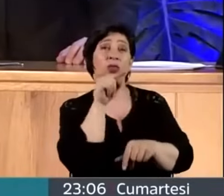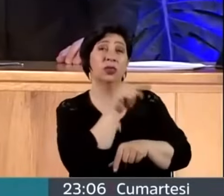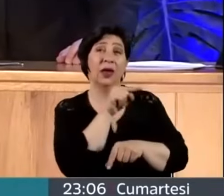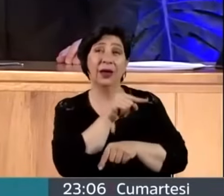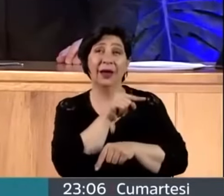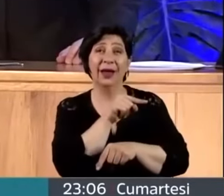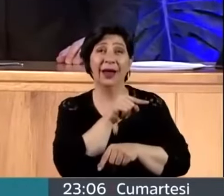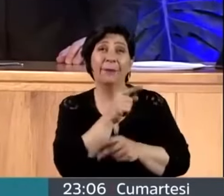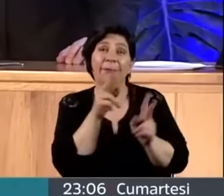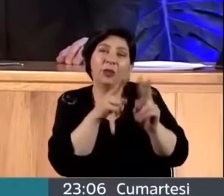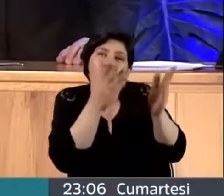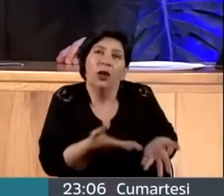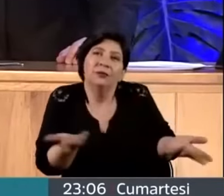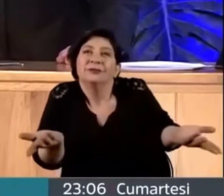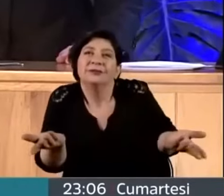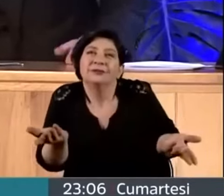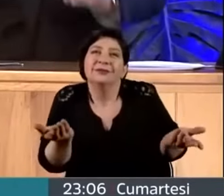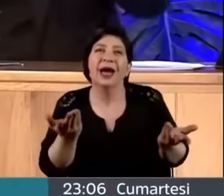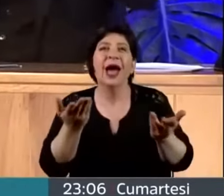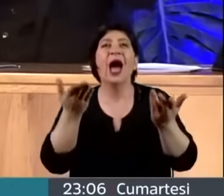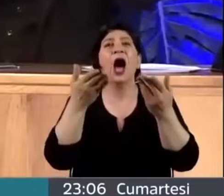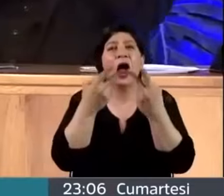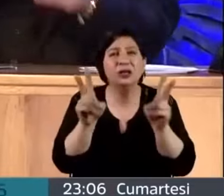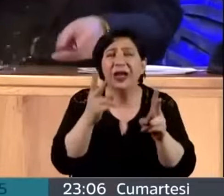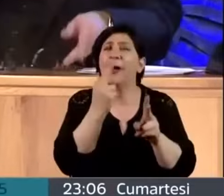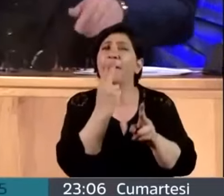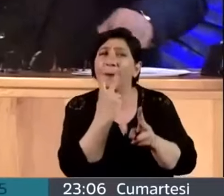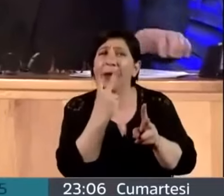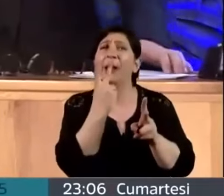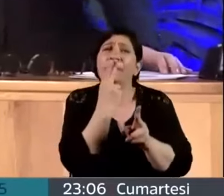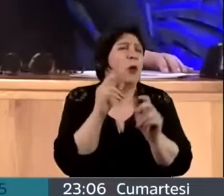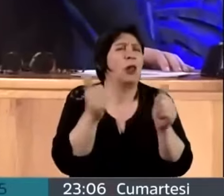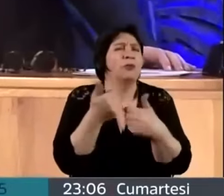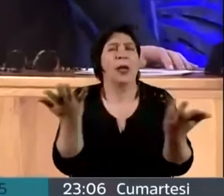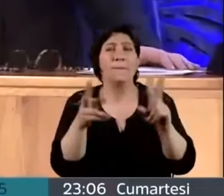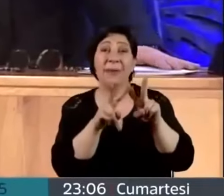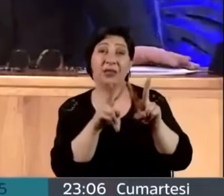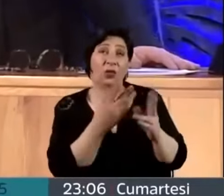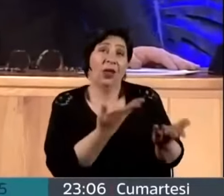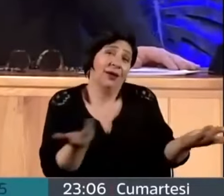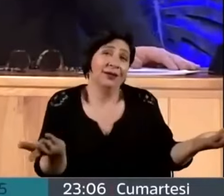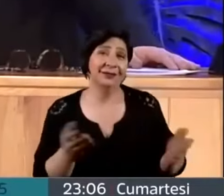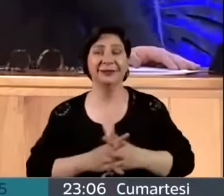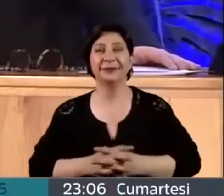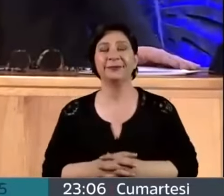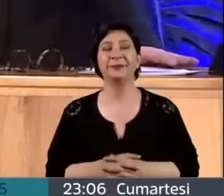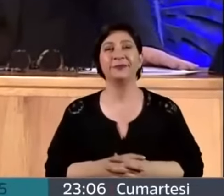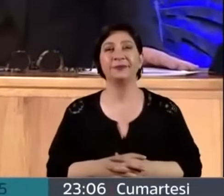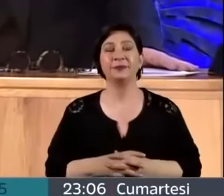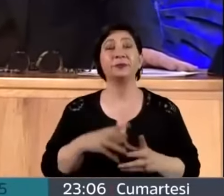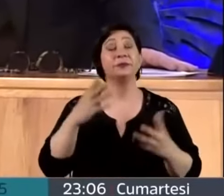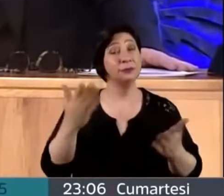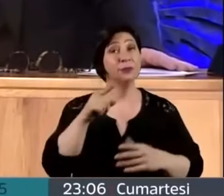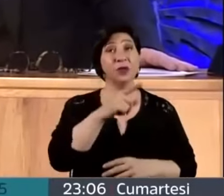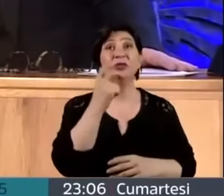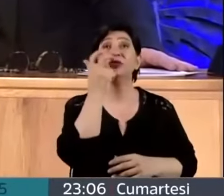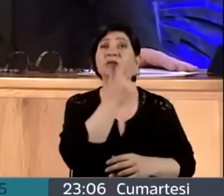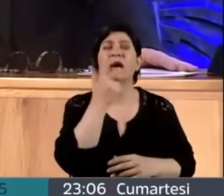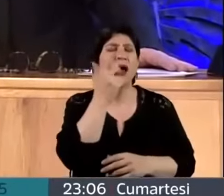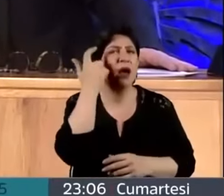bir Madonna işte. Açık ise kapalı ise fark etmez yani. Madonna sonuçta. Peki bu şarkı